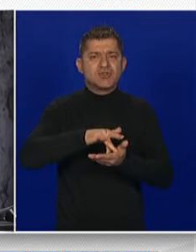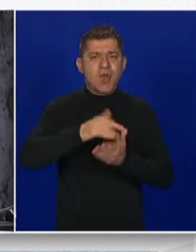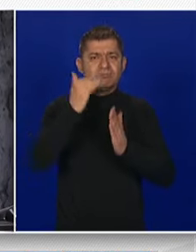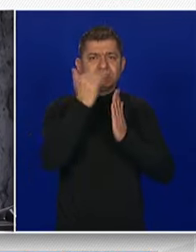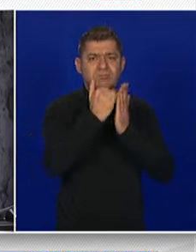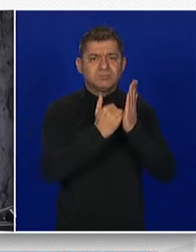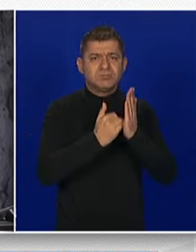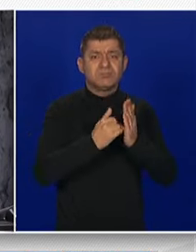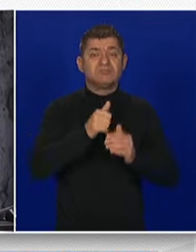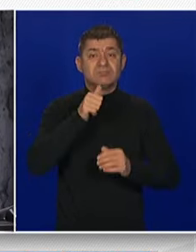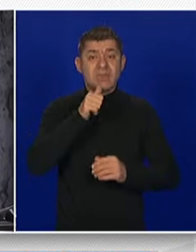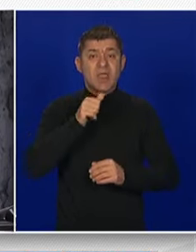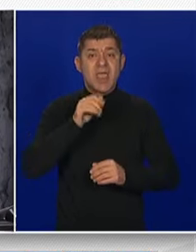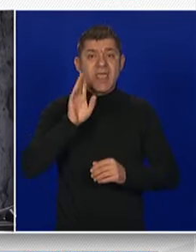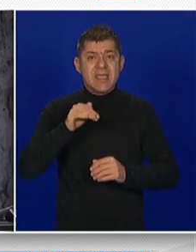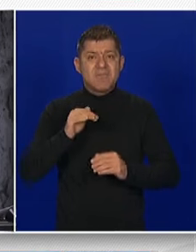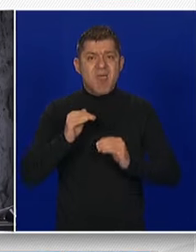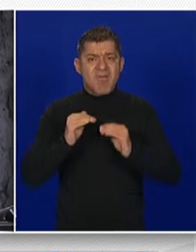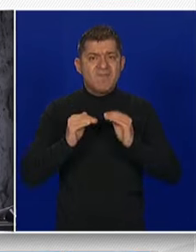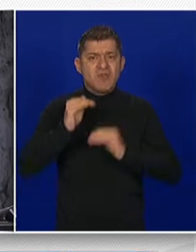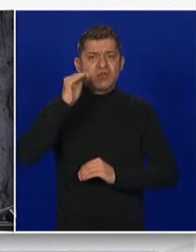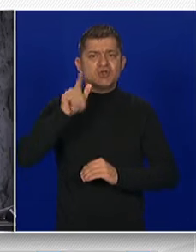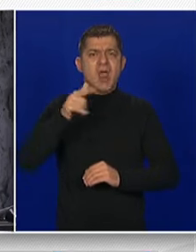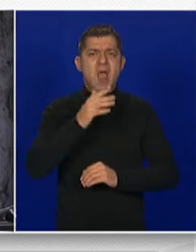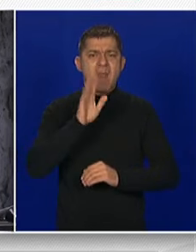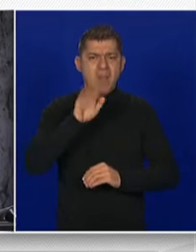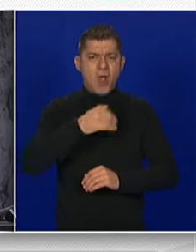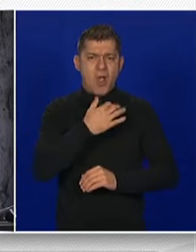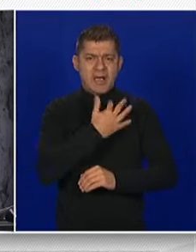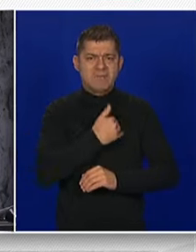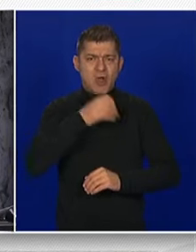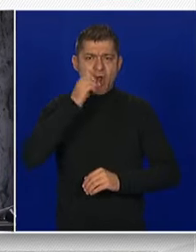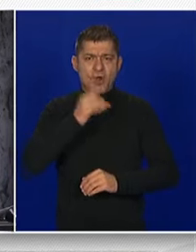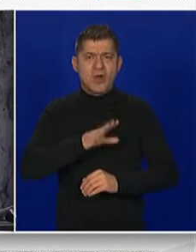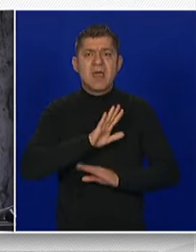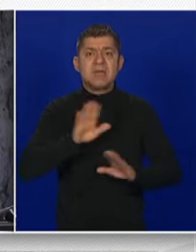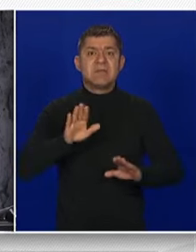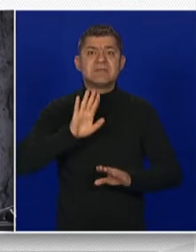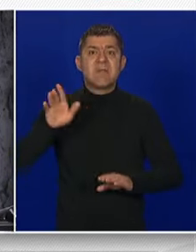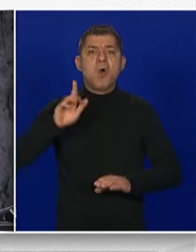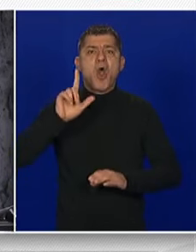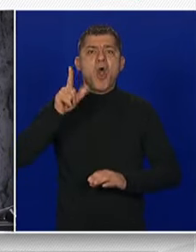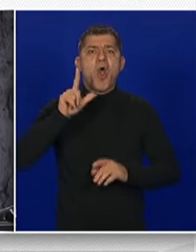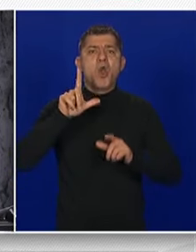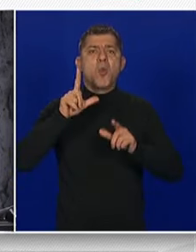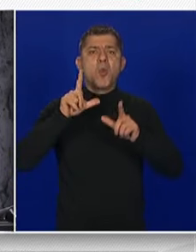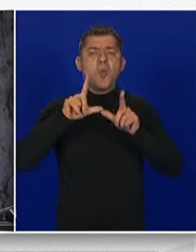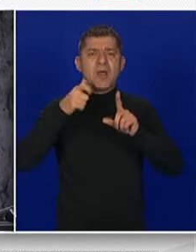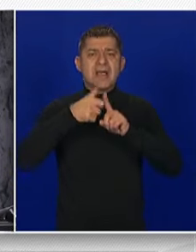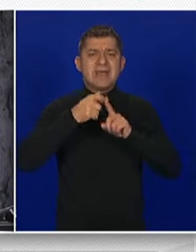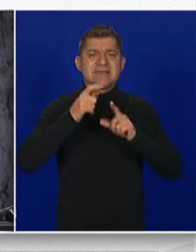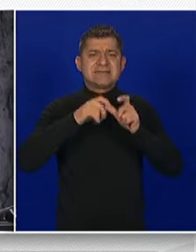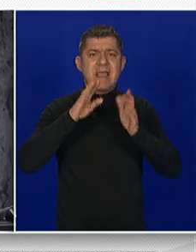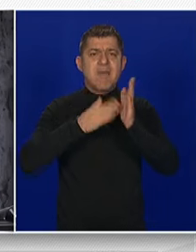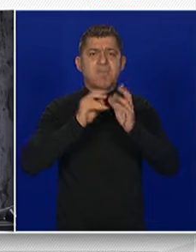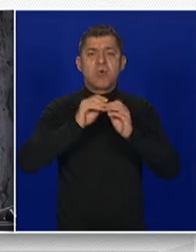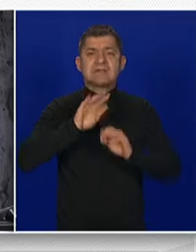i lošiju, odnosno višu incidenciju od Hrvatske trenutno ima samo Luksemburg. Što se